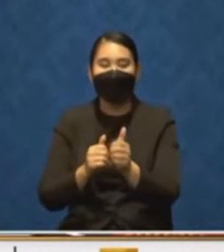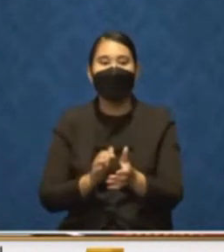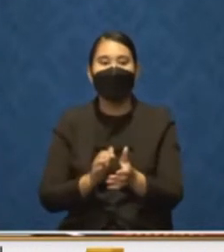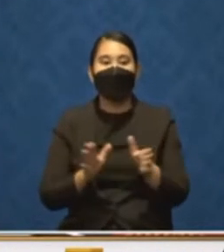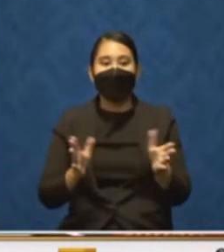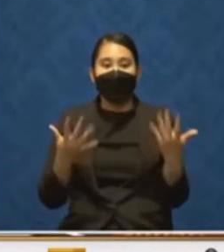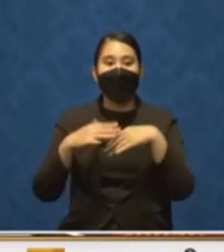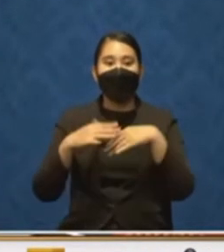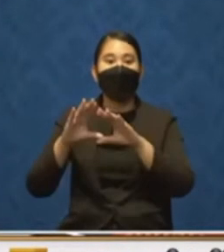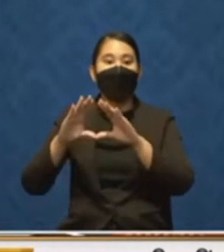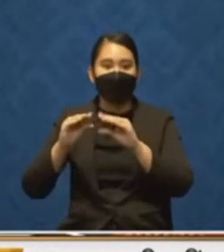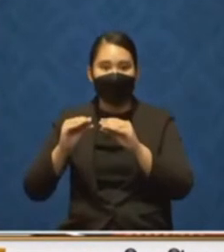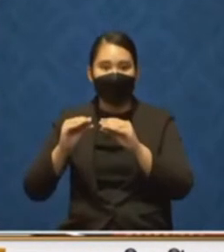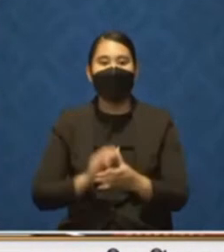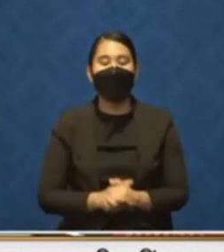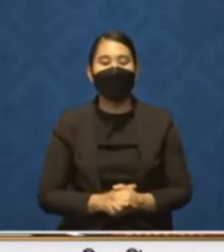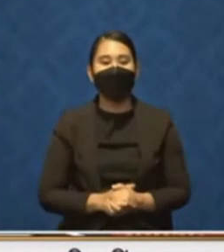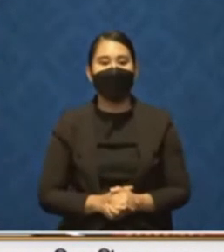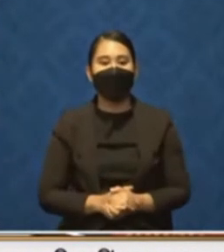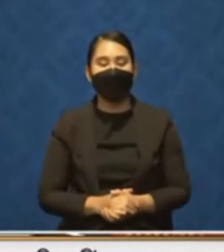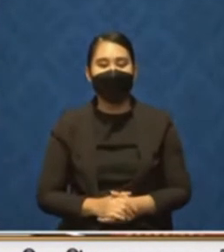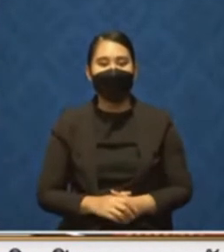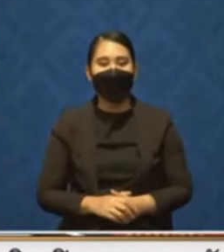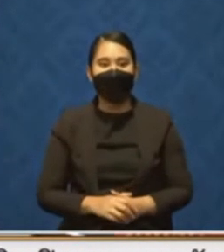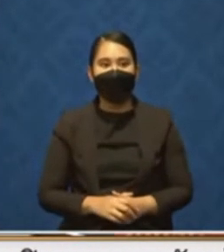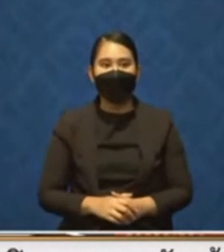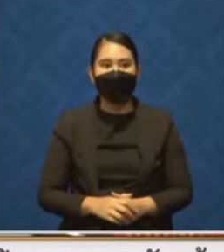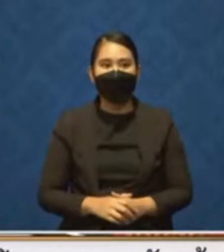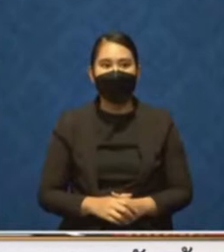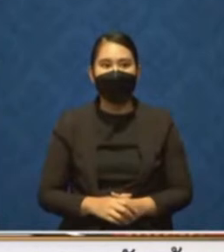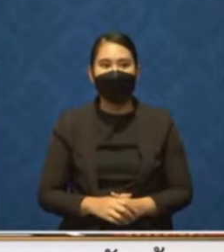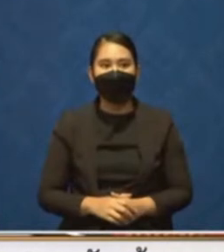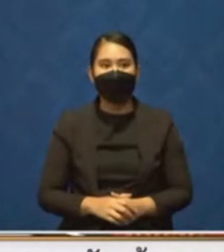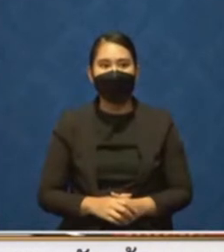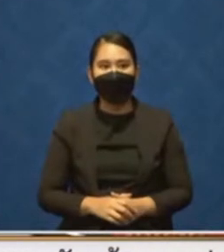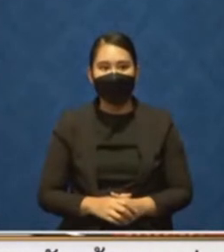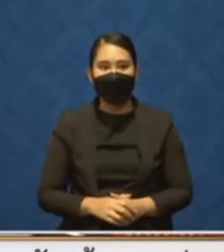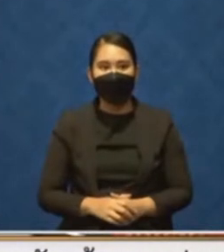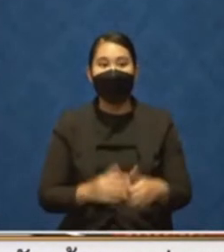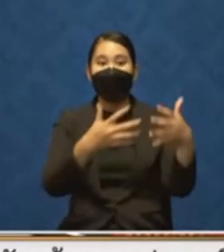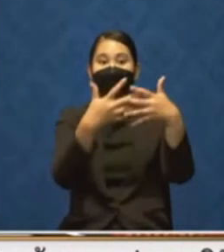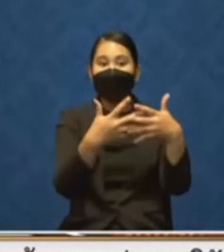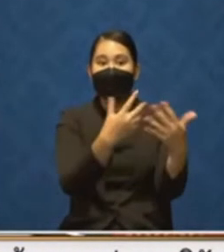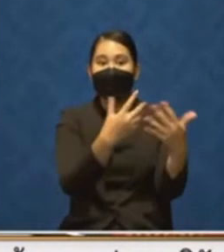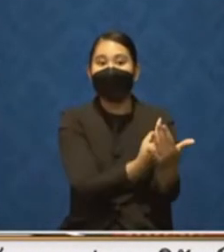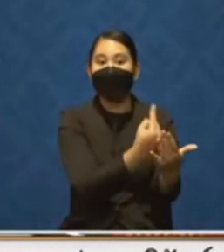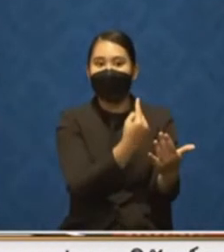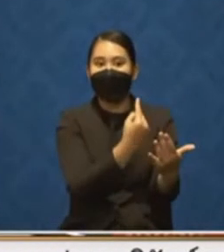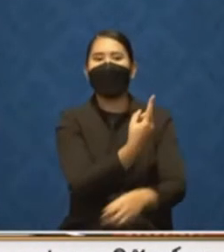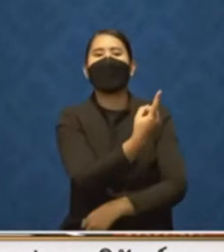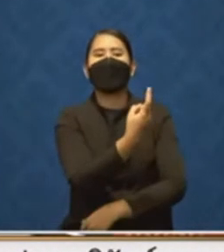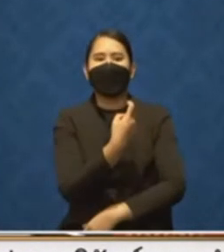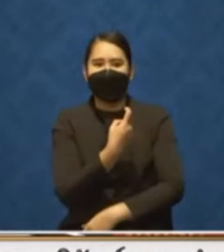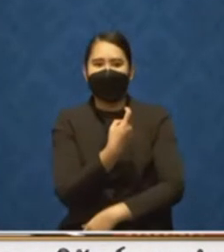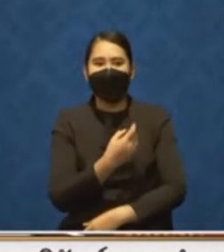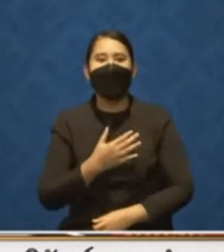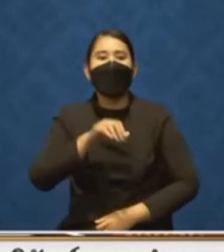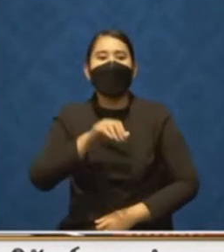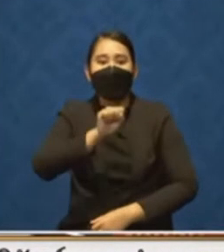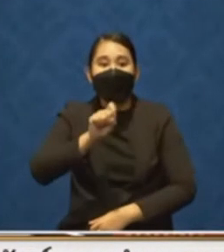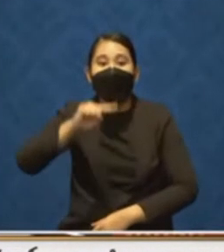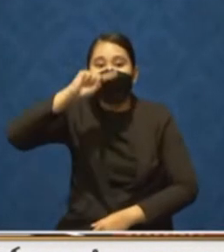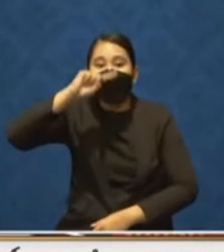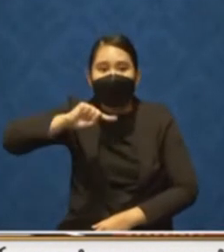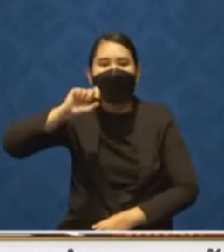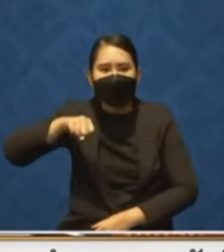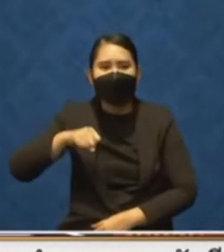ไปเมื่อวานนี้แหละครับเจอผู้แทนของอเมริกาก็ถามครับถ้าคุณเป็นสองประเทศไทยใช่ไหม